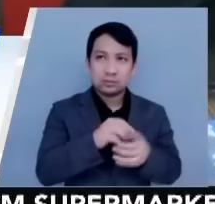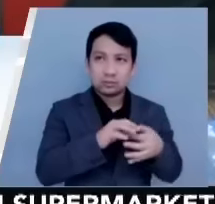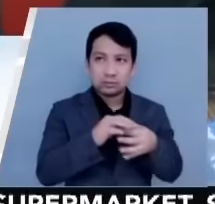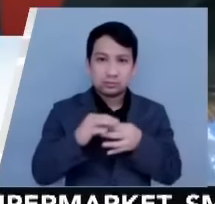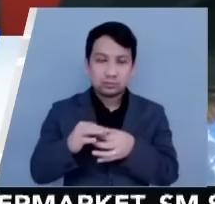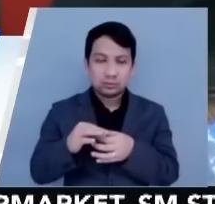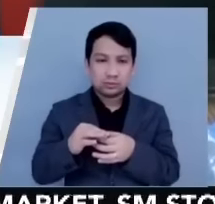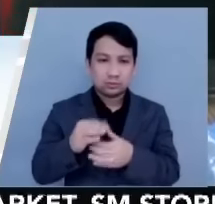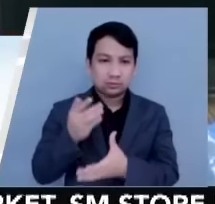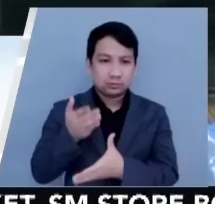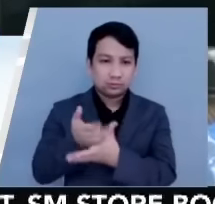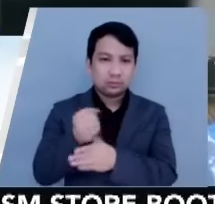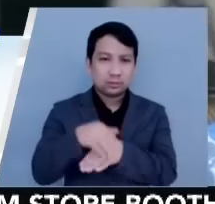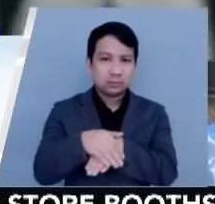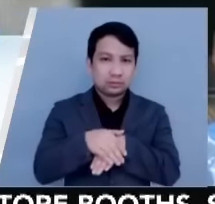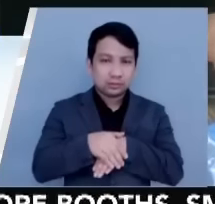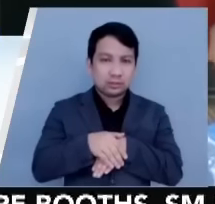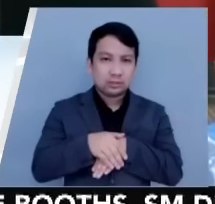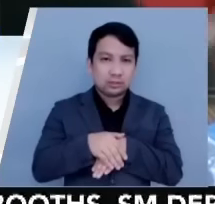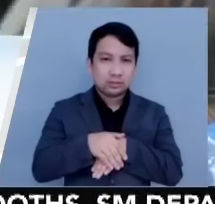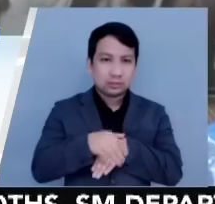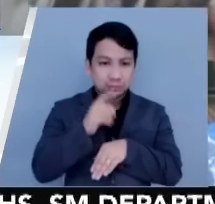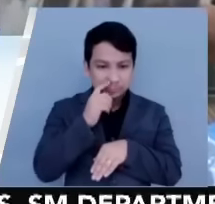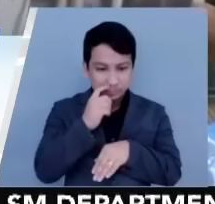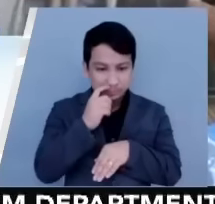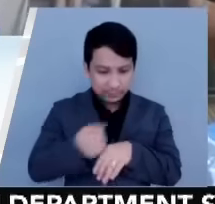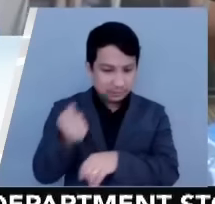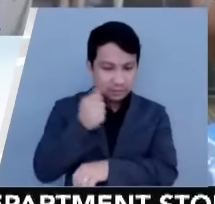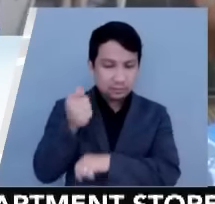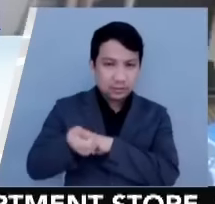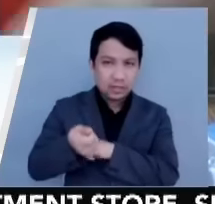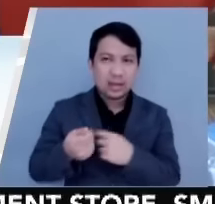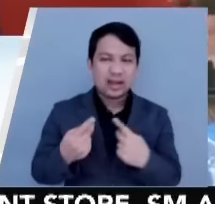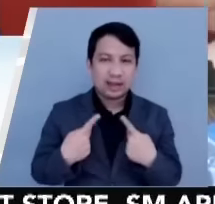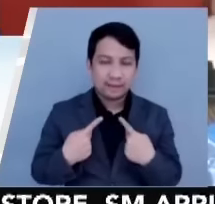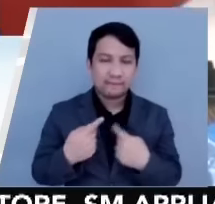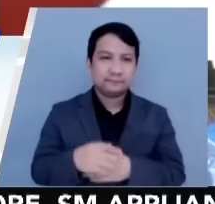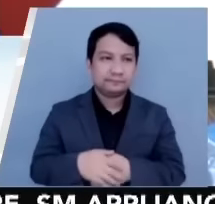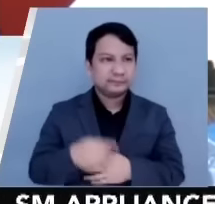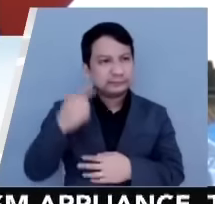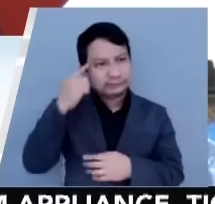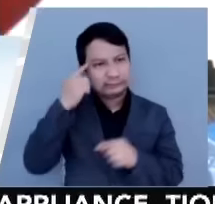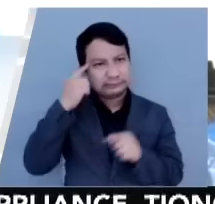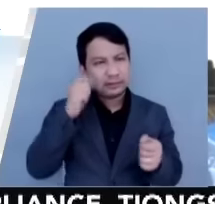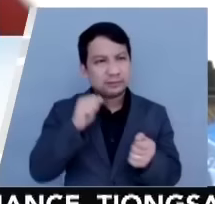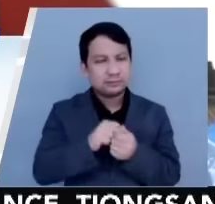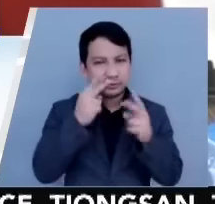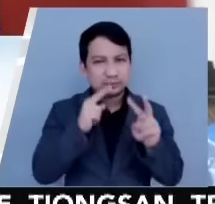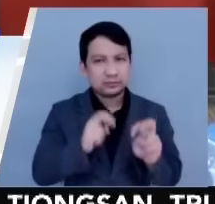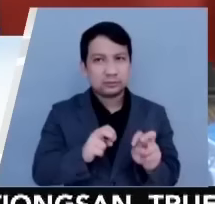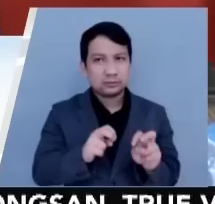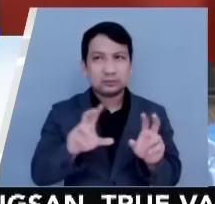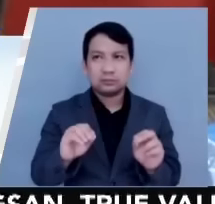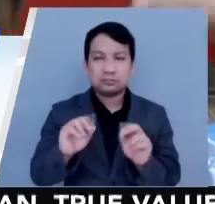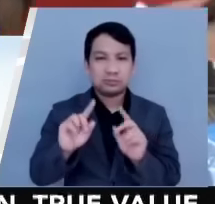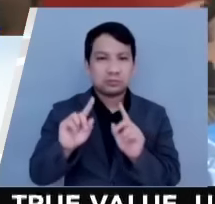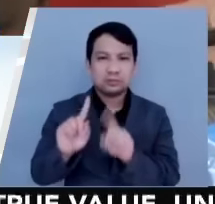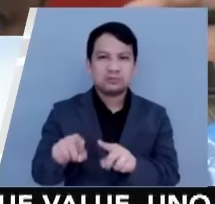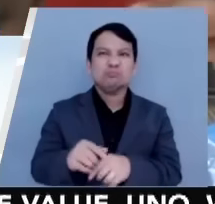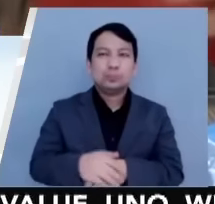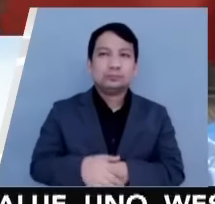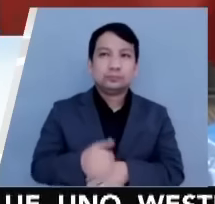silent. There have been Supreme Court decisions on this. So I think the witness has to answer. Otherwise, we will move